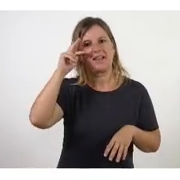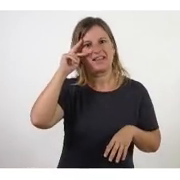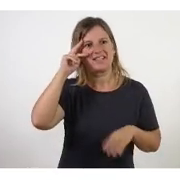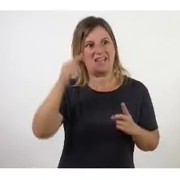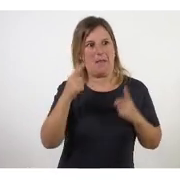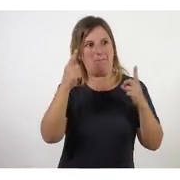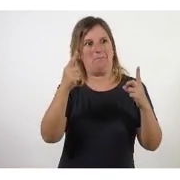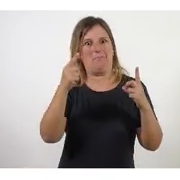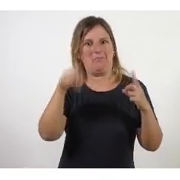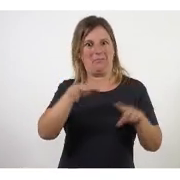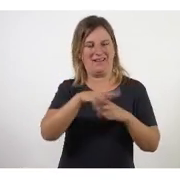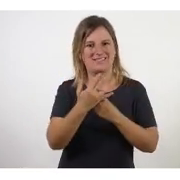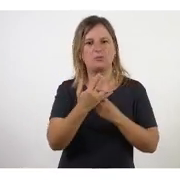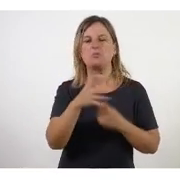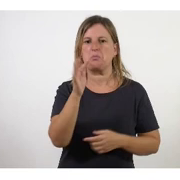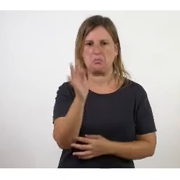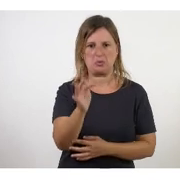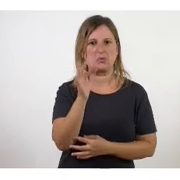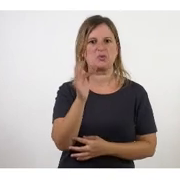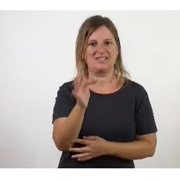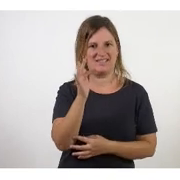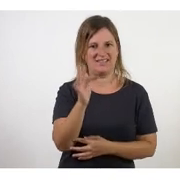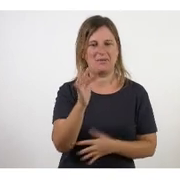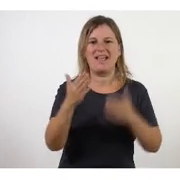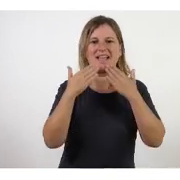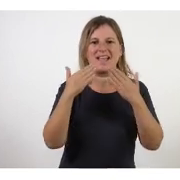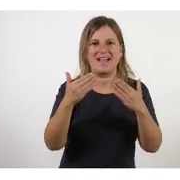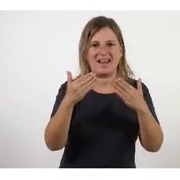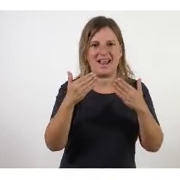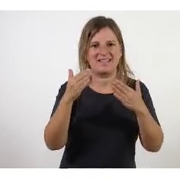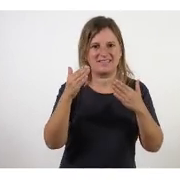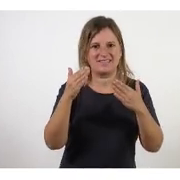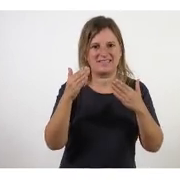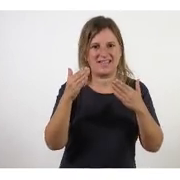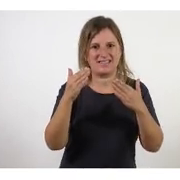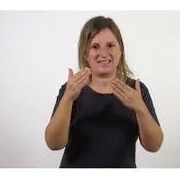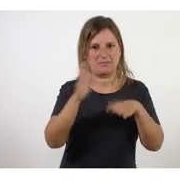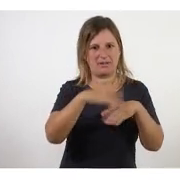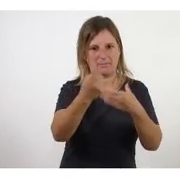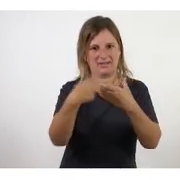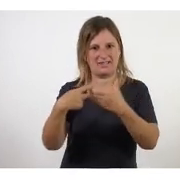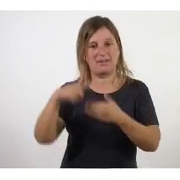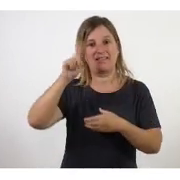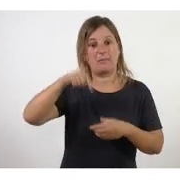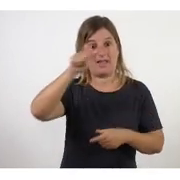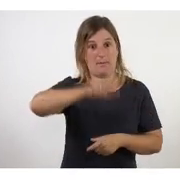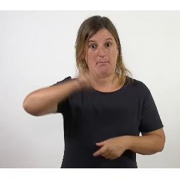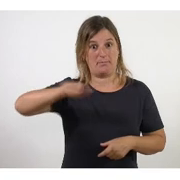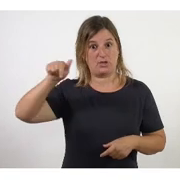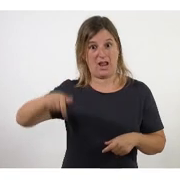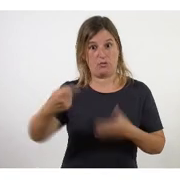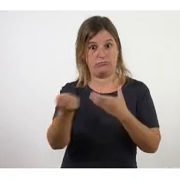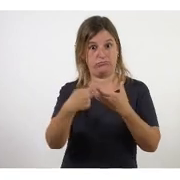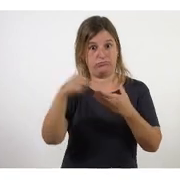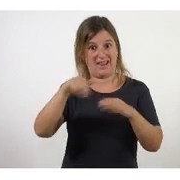primera experiència ha estat molt, molt positiva. Gràcies per estar amb nosaltres i a totes les persones que heu assistit avui al taller de l'Escola